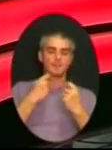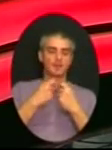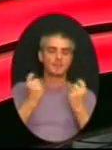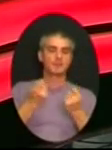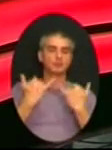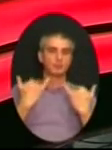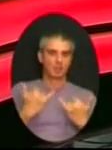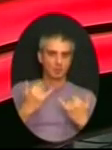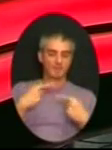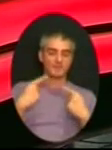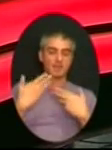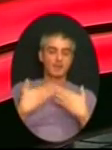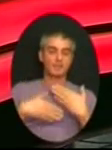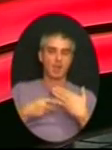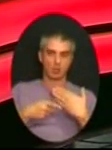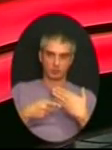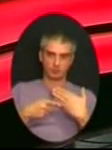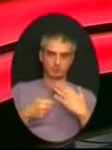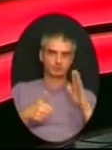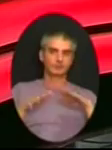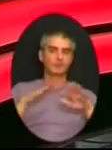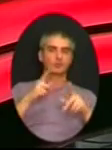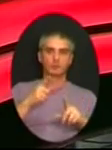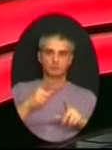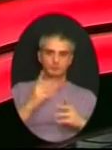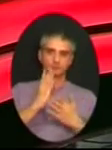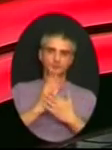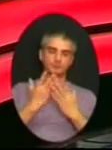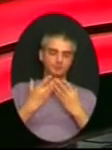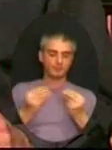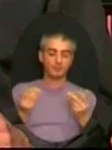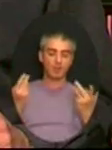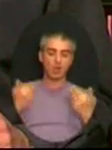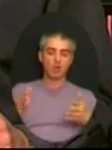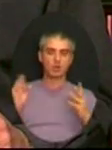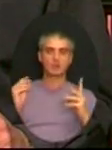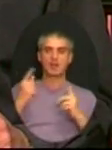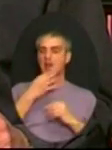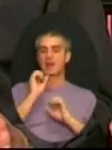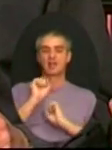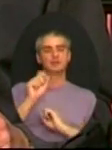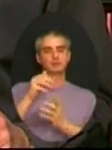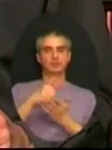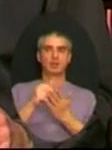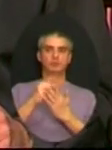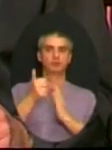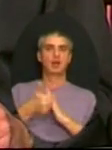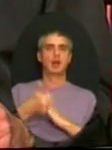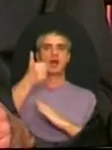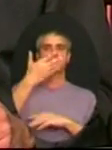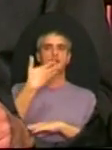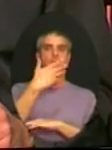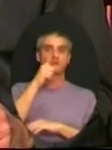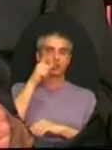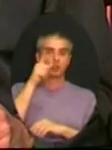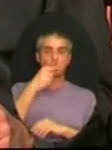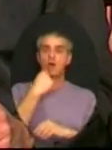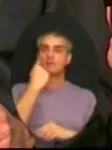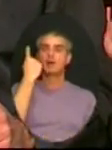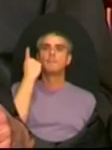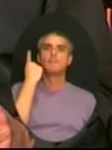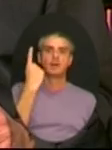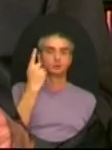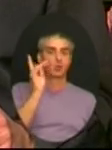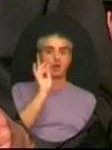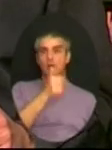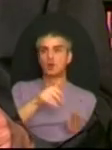של היום והימים האחרונים, ראש הממשלה מאבד עוד ועוד ועוד מהלגיטימציה שלו להמשיך להנהיג את המדינה. הוא אמר בעצמו